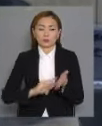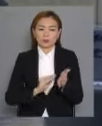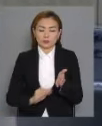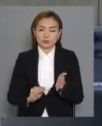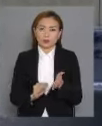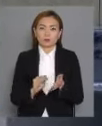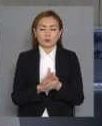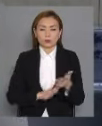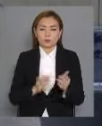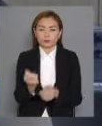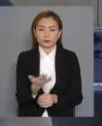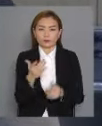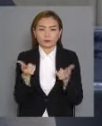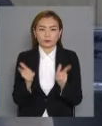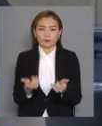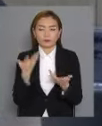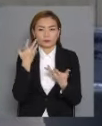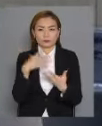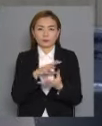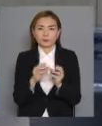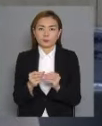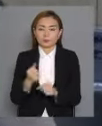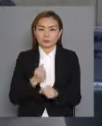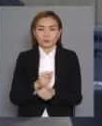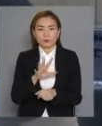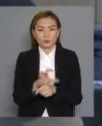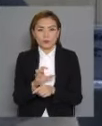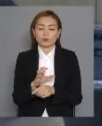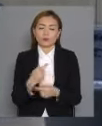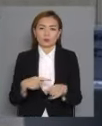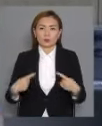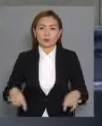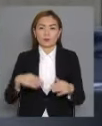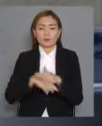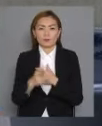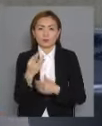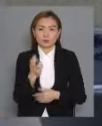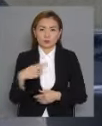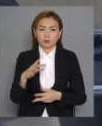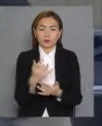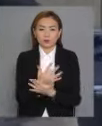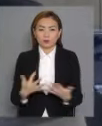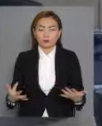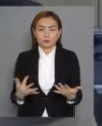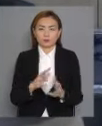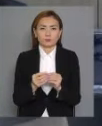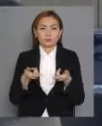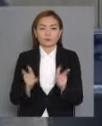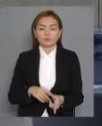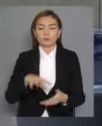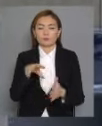оған, мысалы, 100-ден астам заманауи, мысалы, Photoshop, AutoCAD, 3D Max деген сияқты, Android